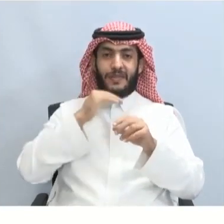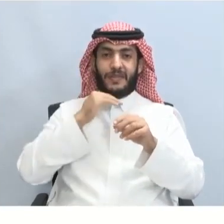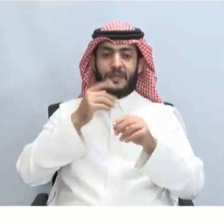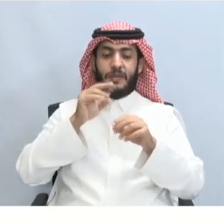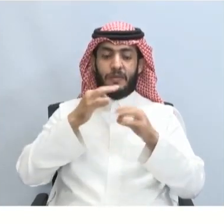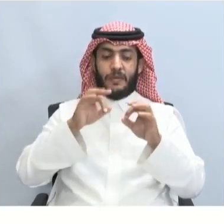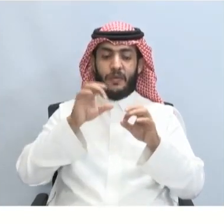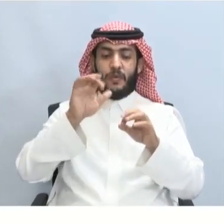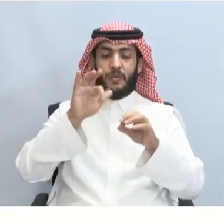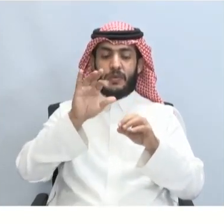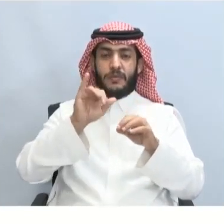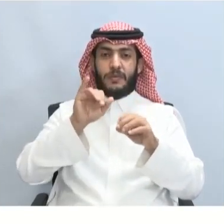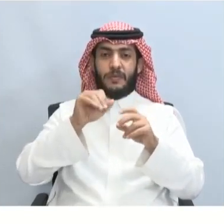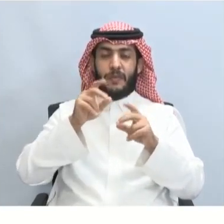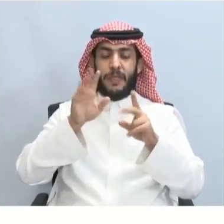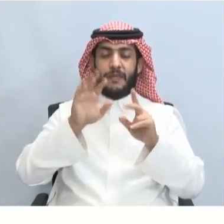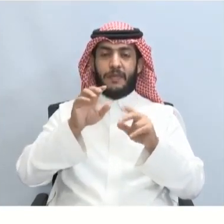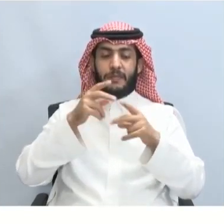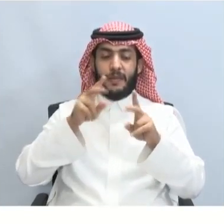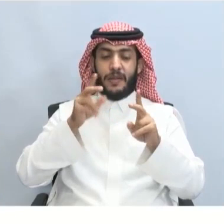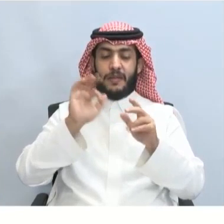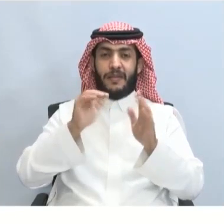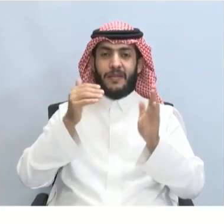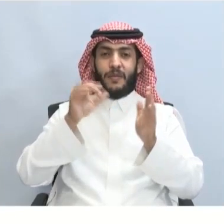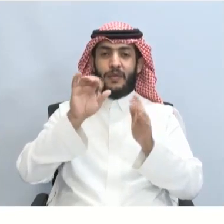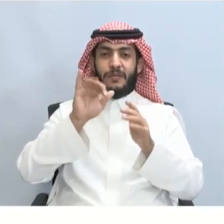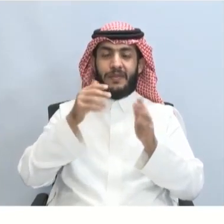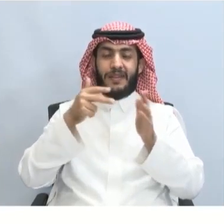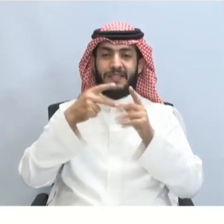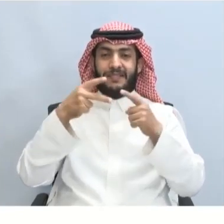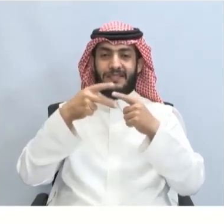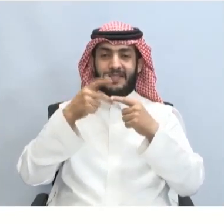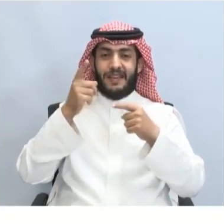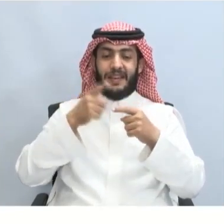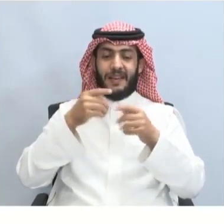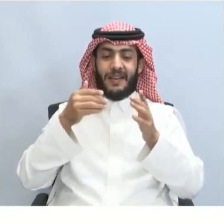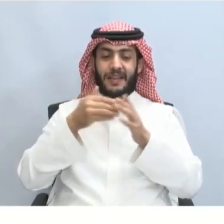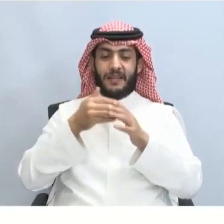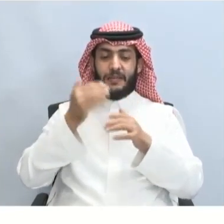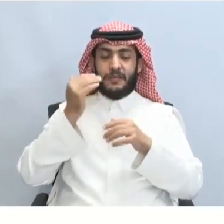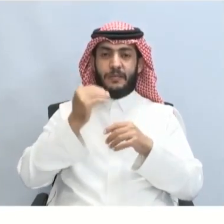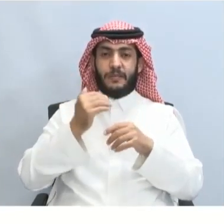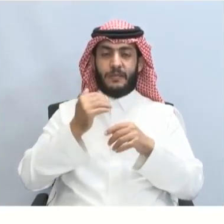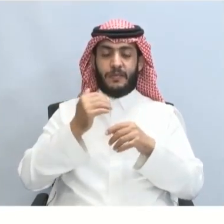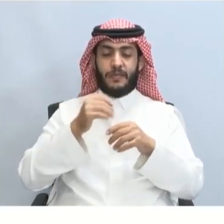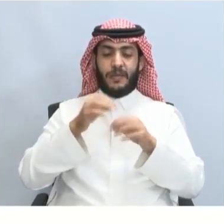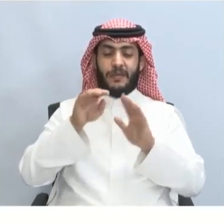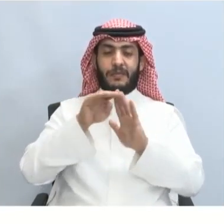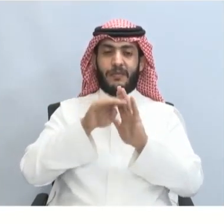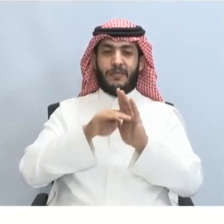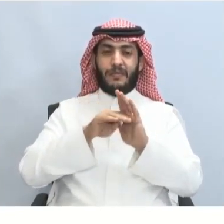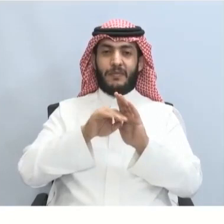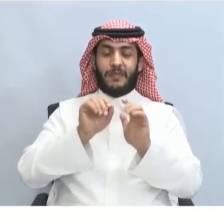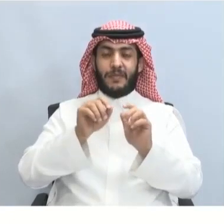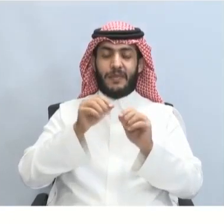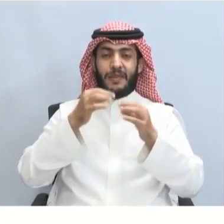لها ورسوم فمنها ورسم البدايه ورسم النهايه الذي يضاف له سلاش فالعناد